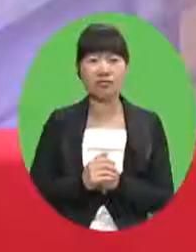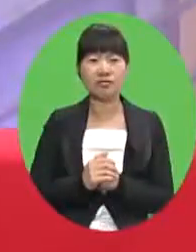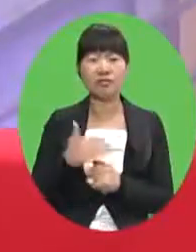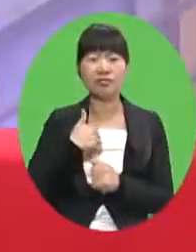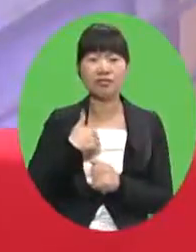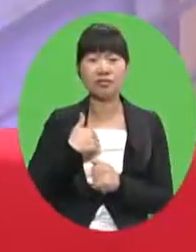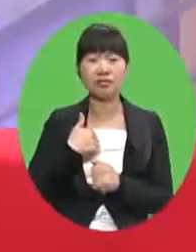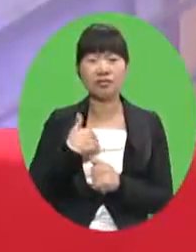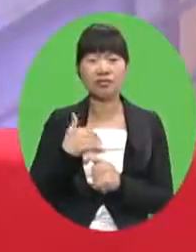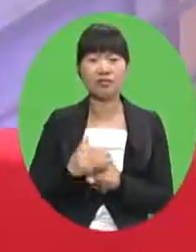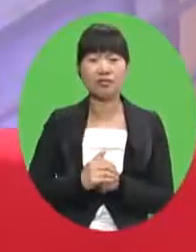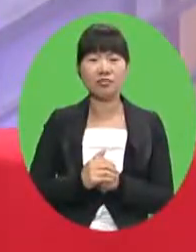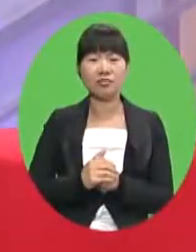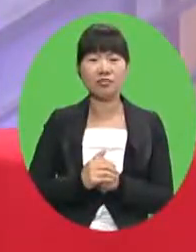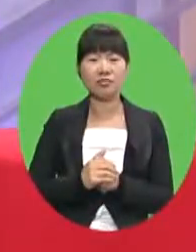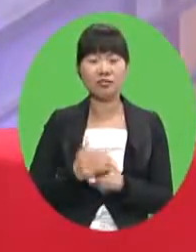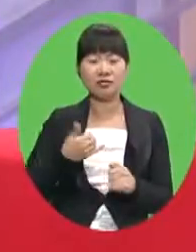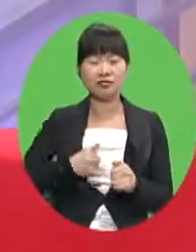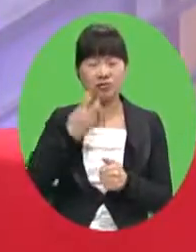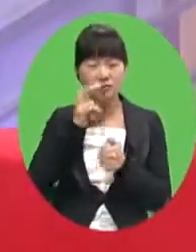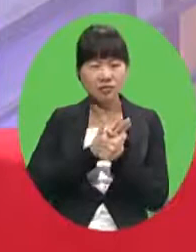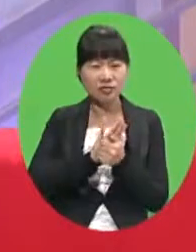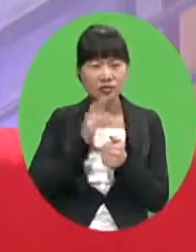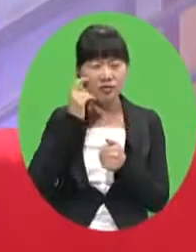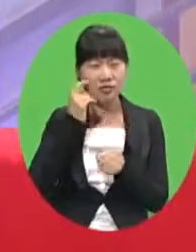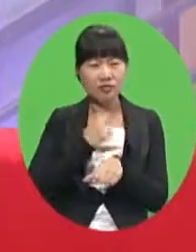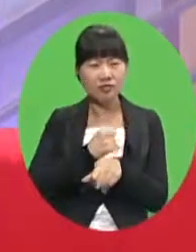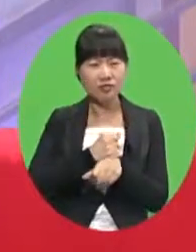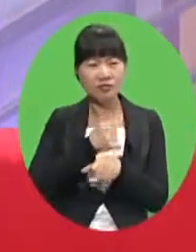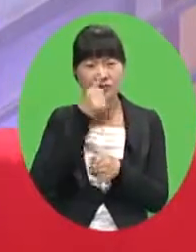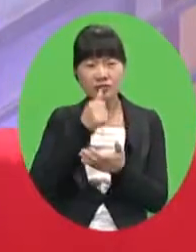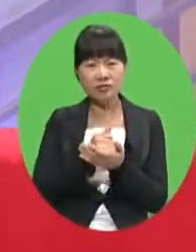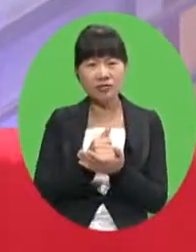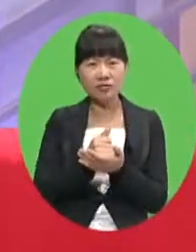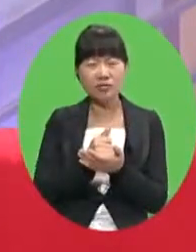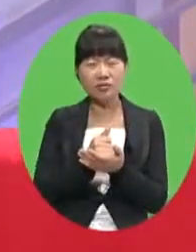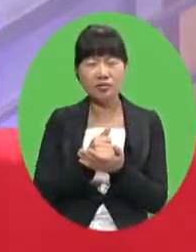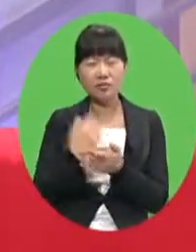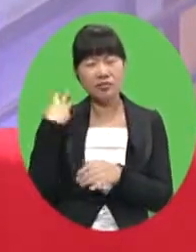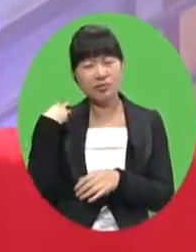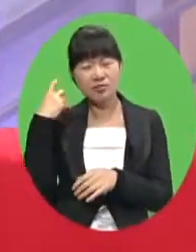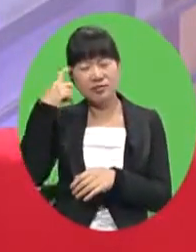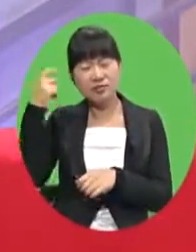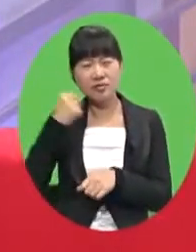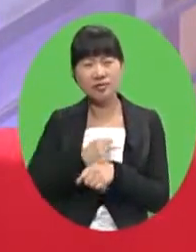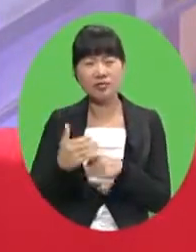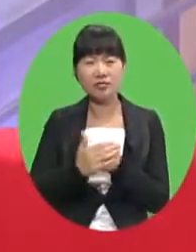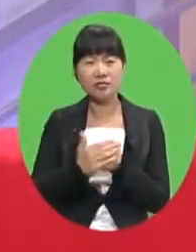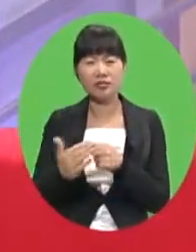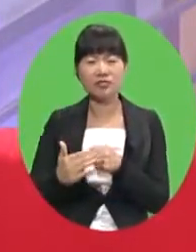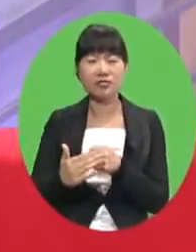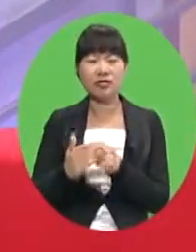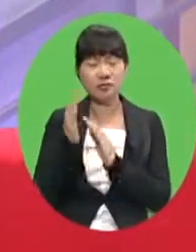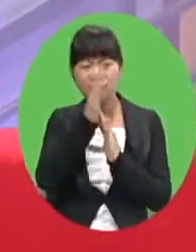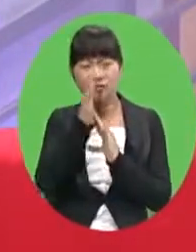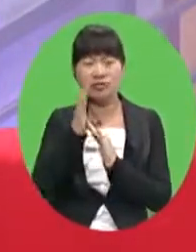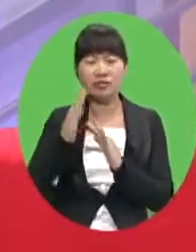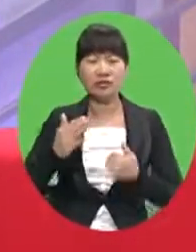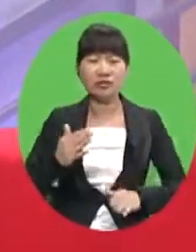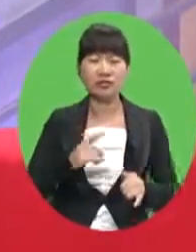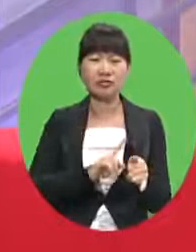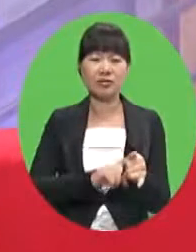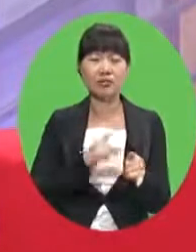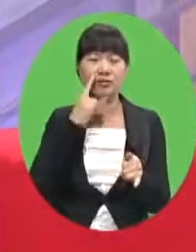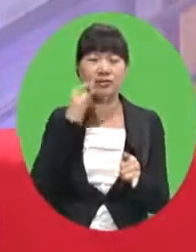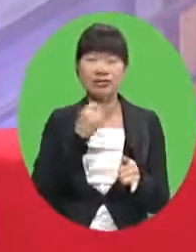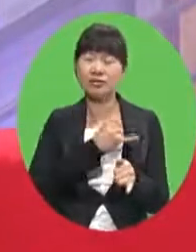아이를 보호하지 못했다라는 죄책감부터 또 참 이중적으로 또 그 아이에 대한 엄마의